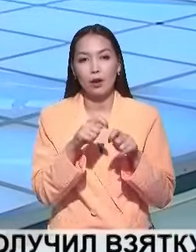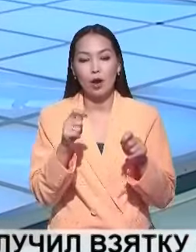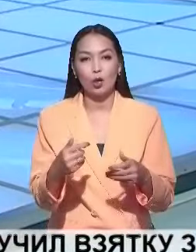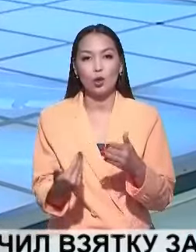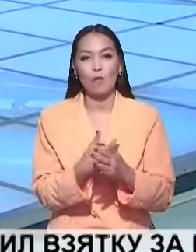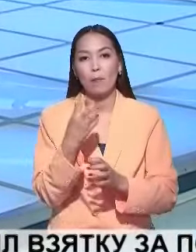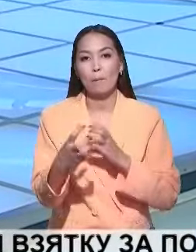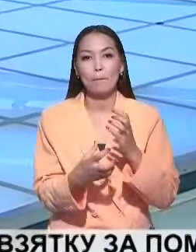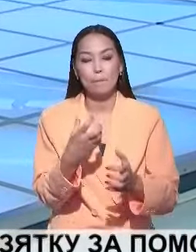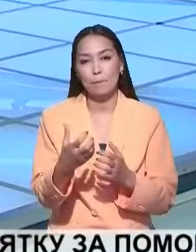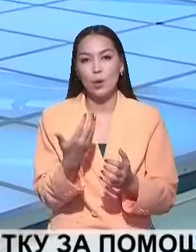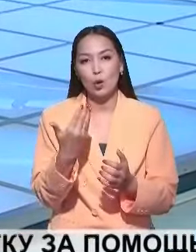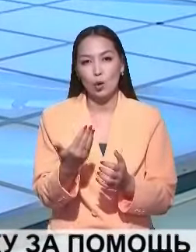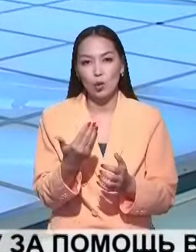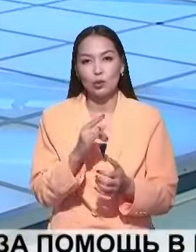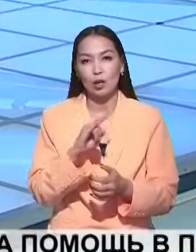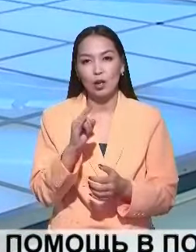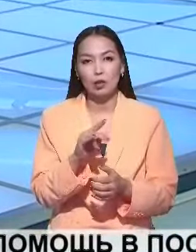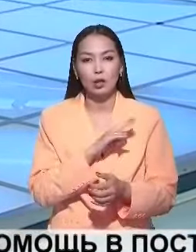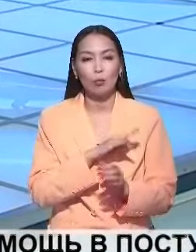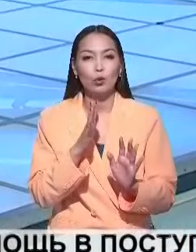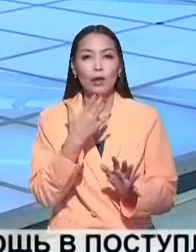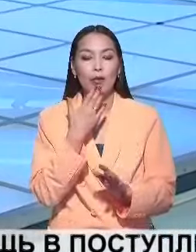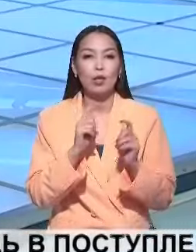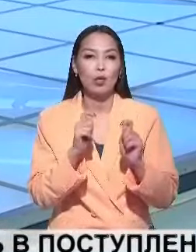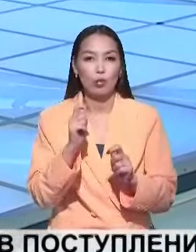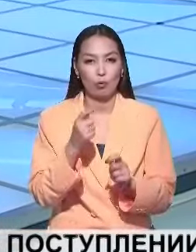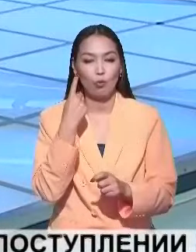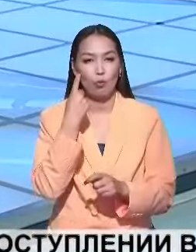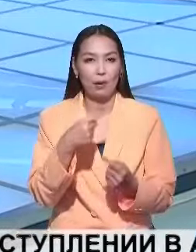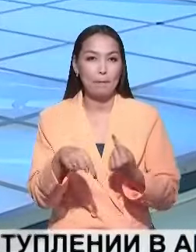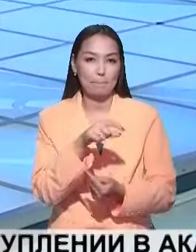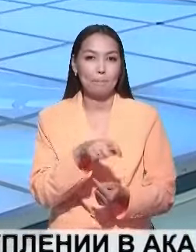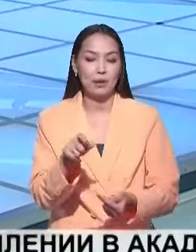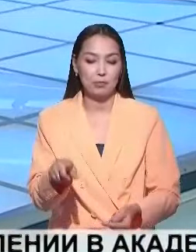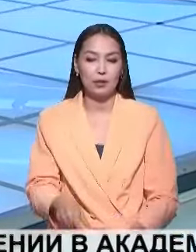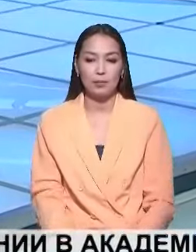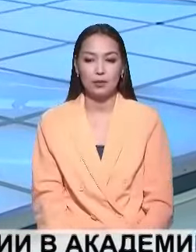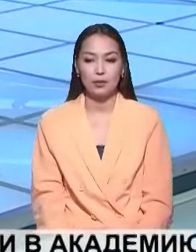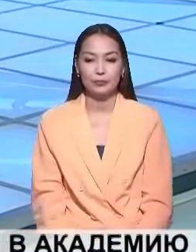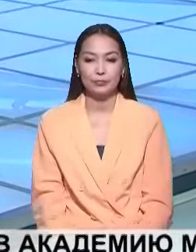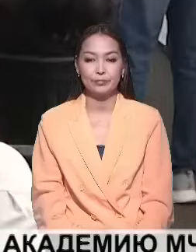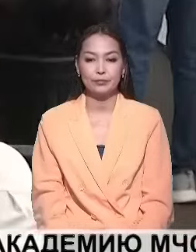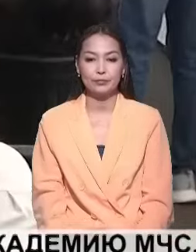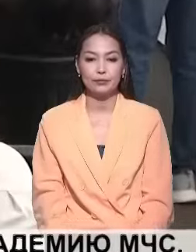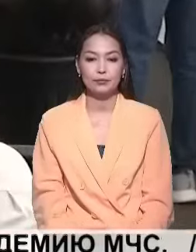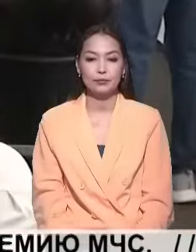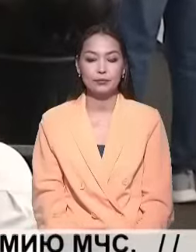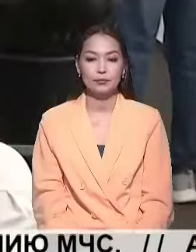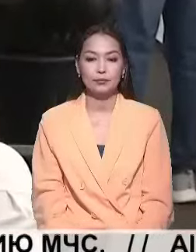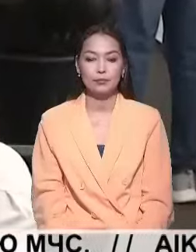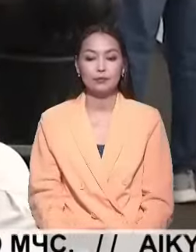новом международном терминале сегодня работают только иностранцы, уверяют предприниматели. Репортаж Анары Нуртазиной.